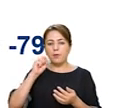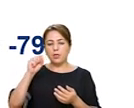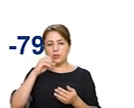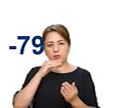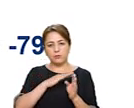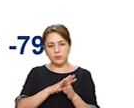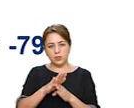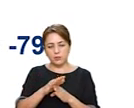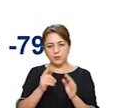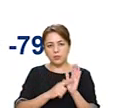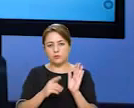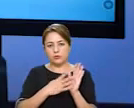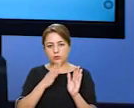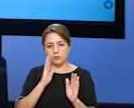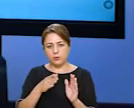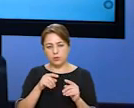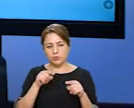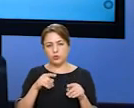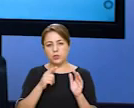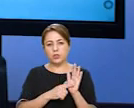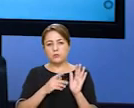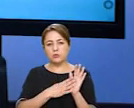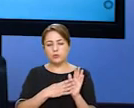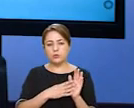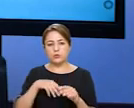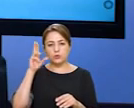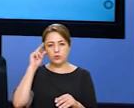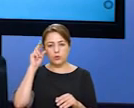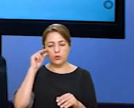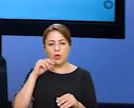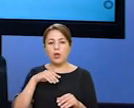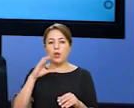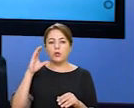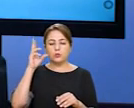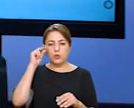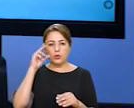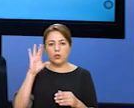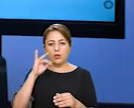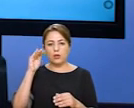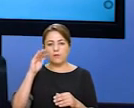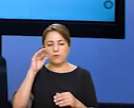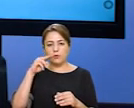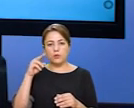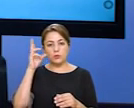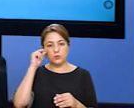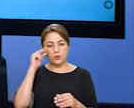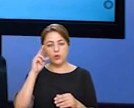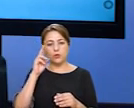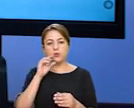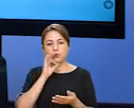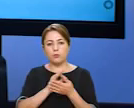bizda 79 hosil bo'ladi. Ana o'sha 79 son sonli ifodaning son qiymati deyilar